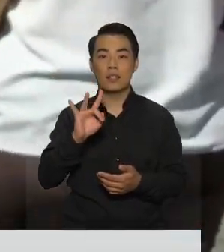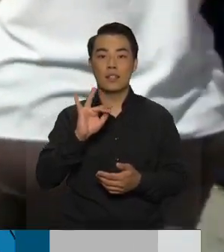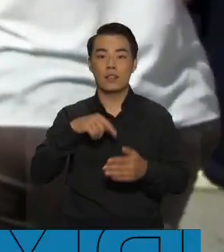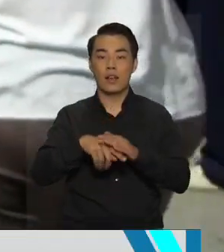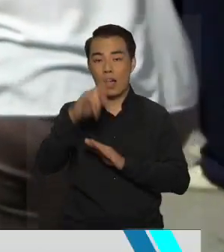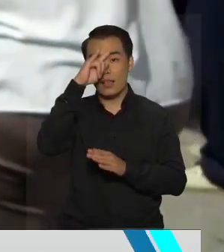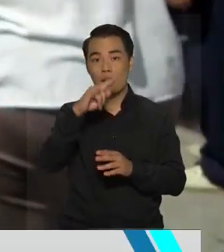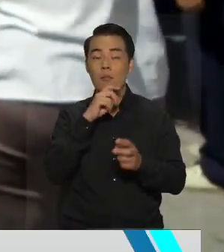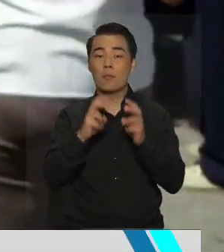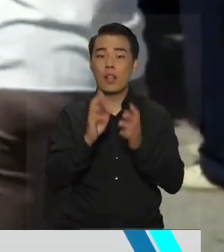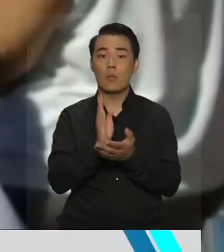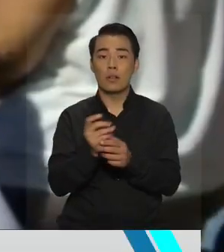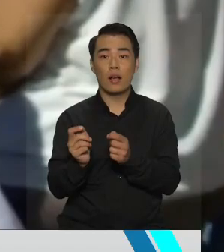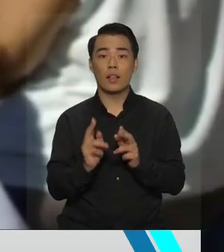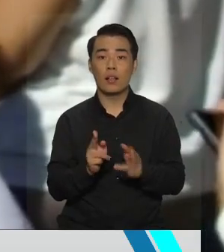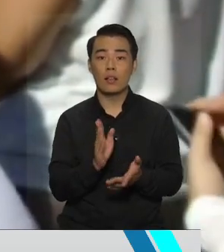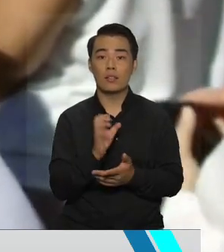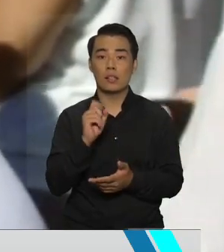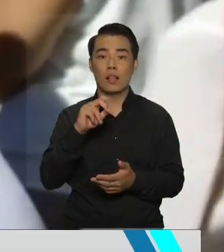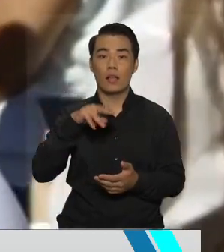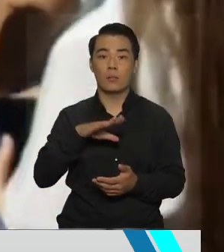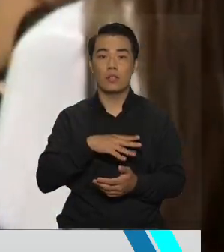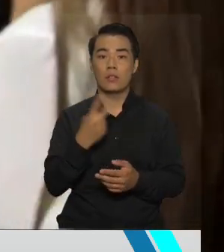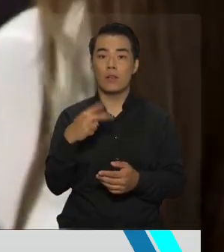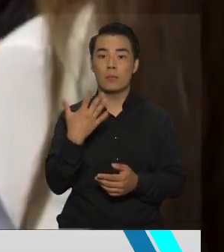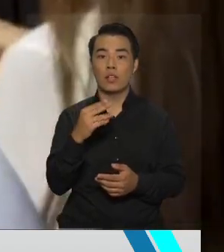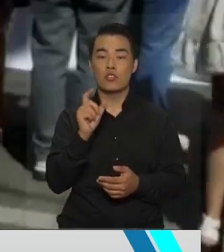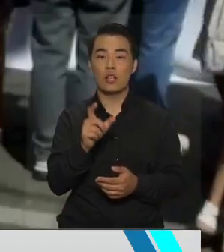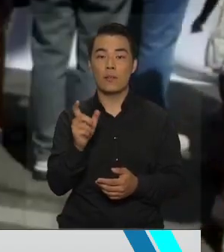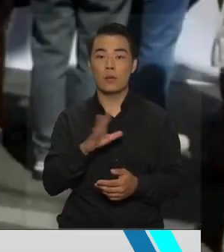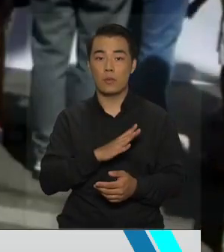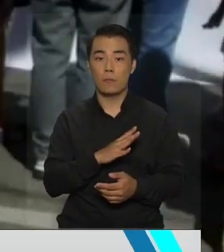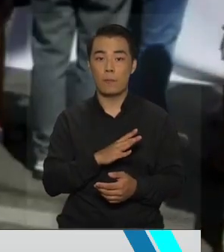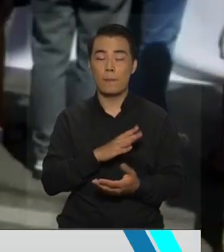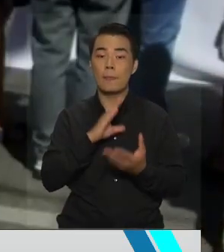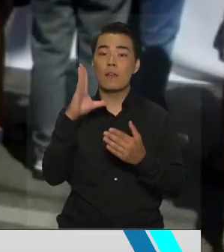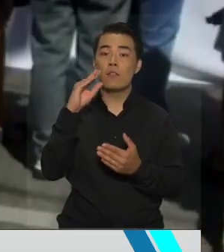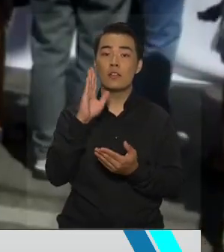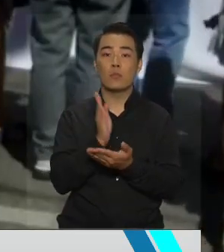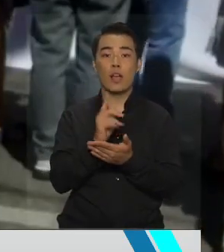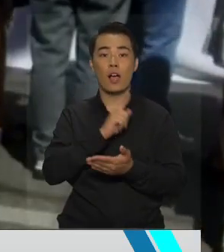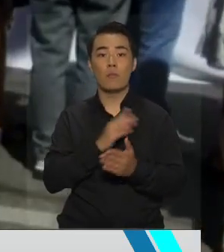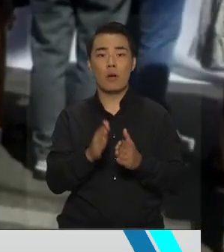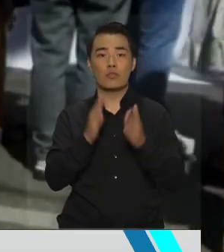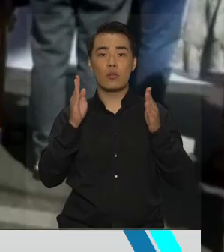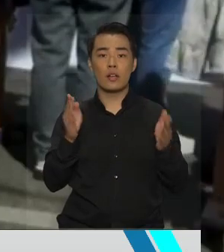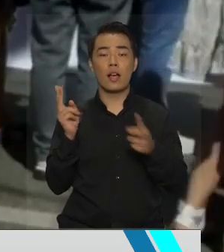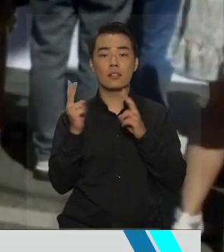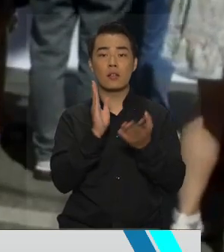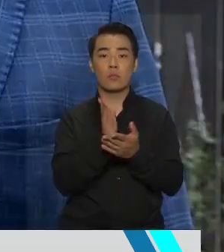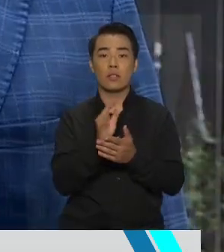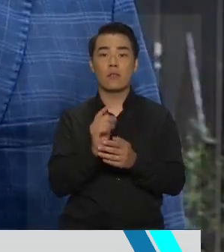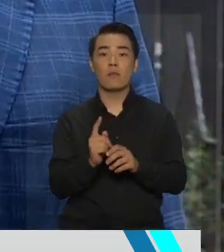казахстанского производства. Над приготовлением салата работали 25 человек. Вечером же ожидается большой концерт и